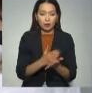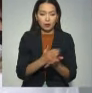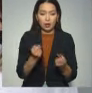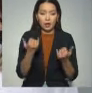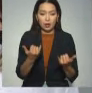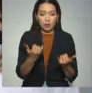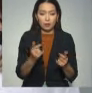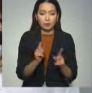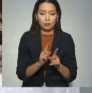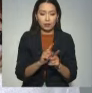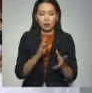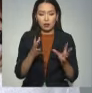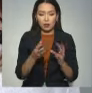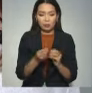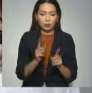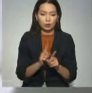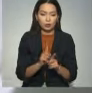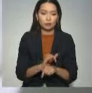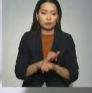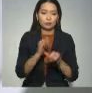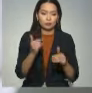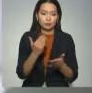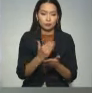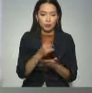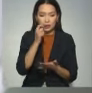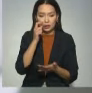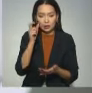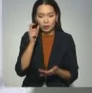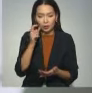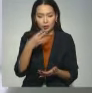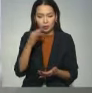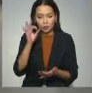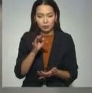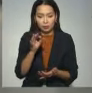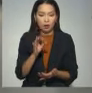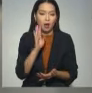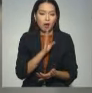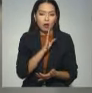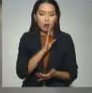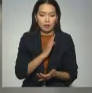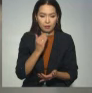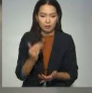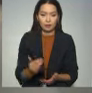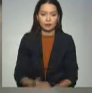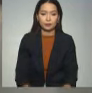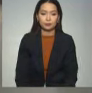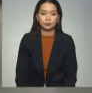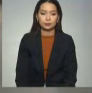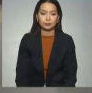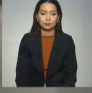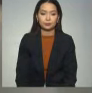қазір ащы су тұтынатындардың 60% ерлер, 40% әйелдер. Қыздардың саны, келіншектердің саны